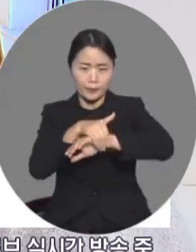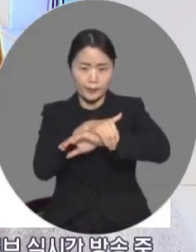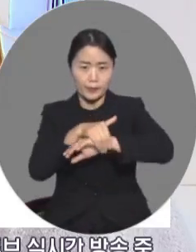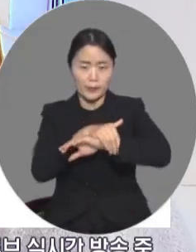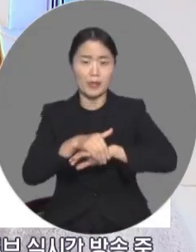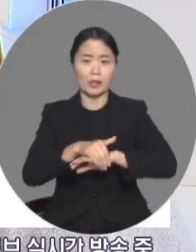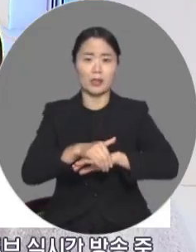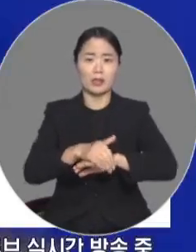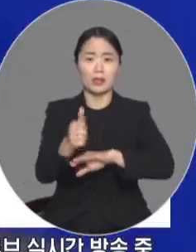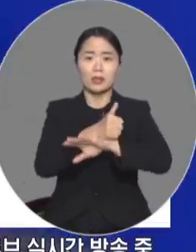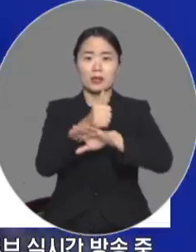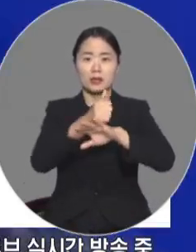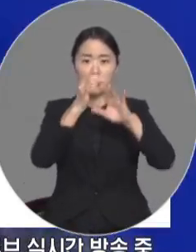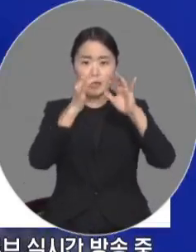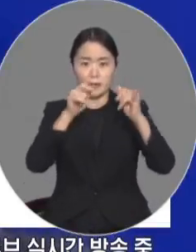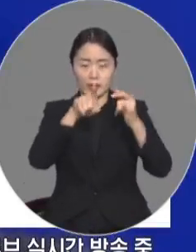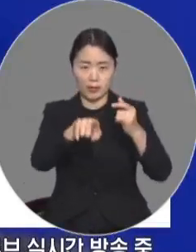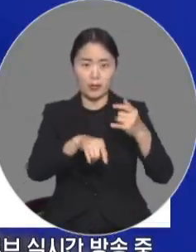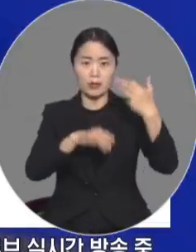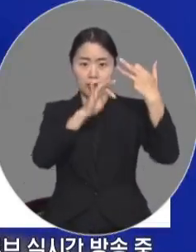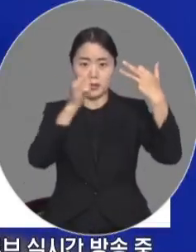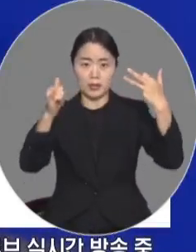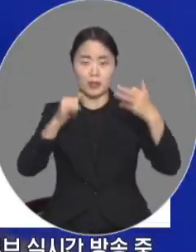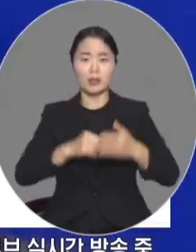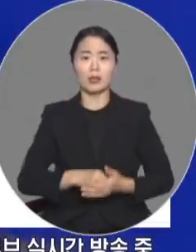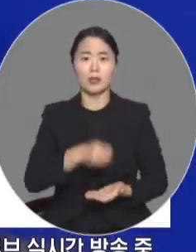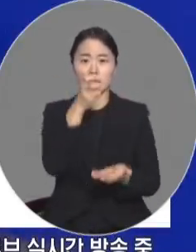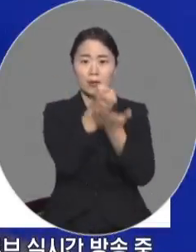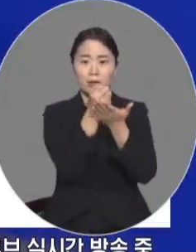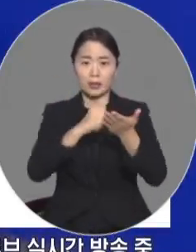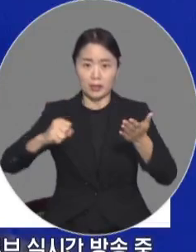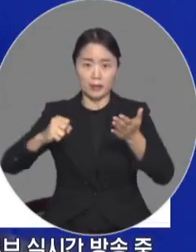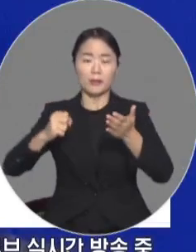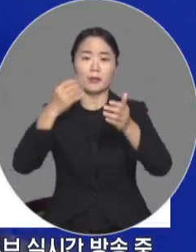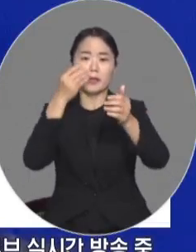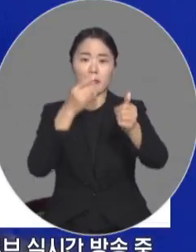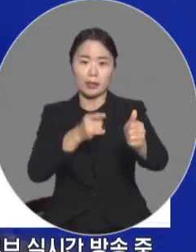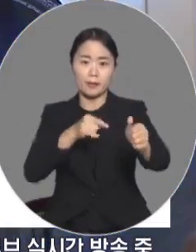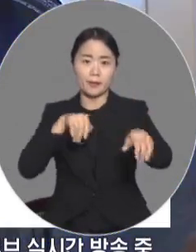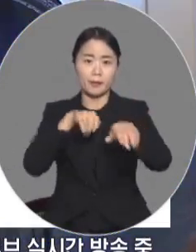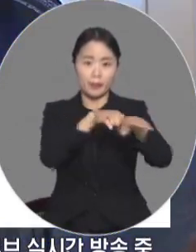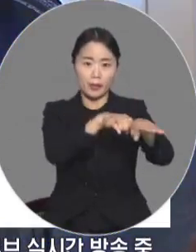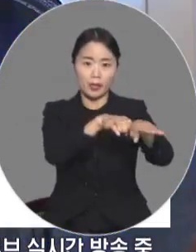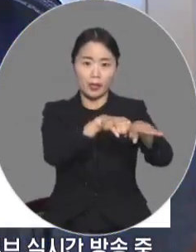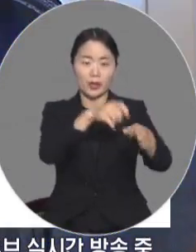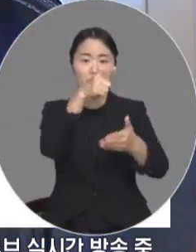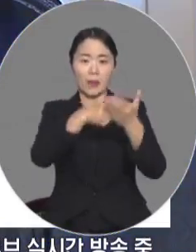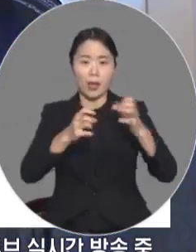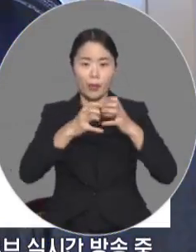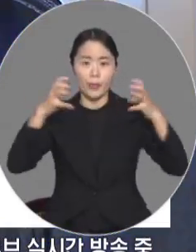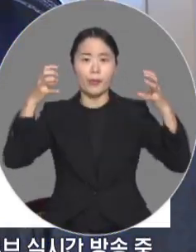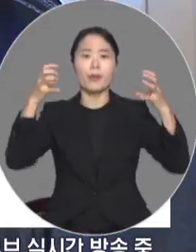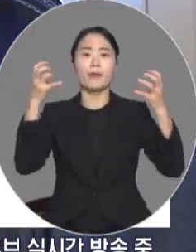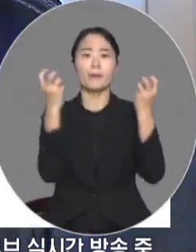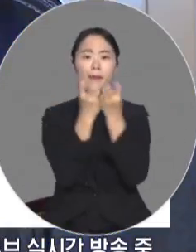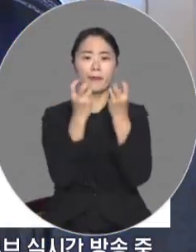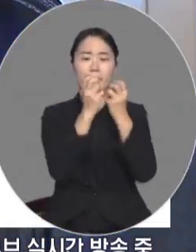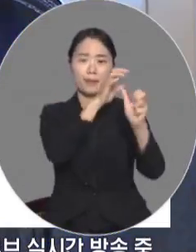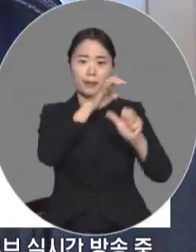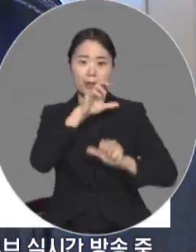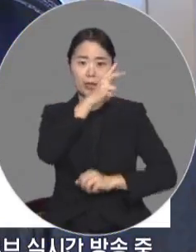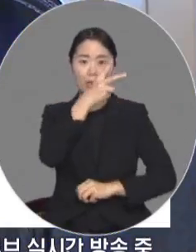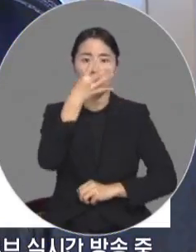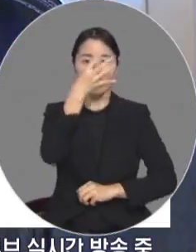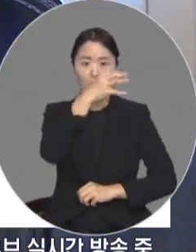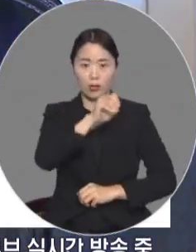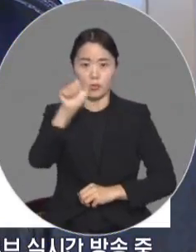중심으로 한 일당 18명은 교통법규 위반 차량을 상대로 사고를 내고 피해를 부풀리는 방식으로 2억 5천여만